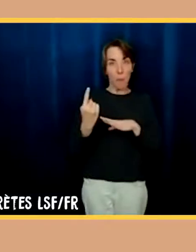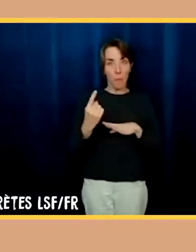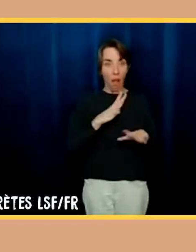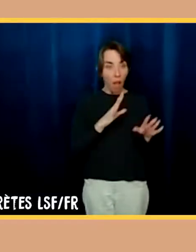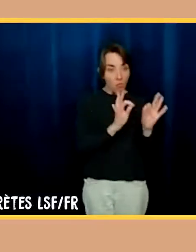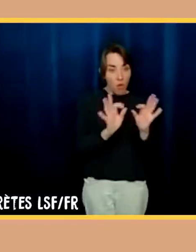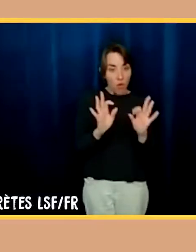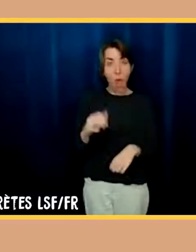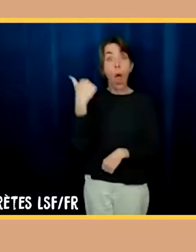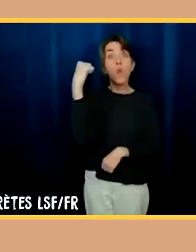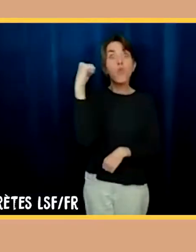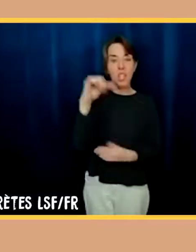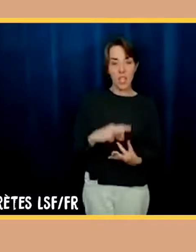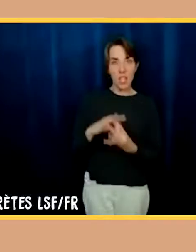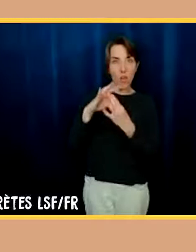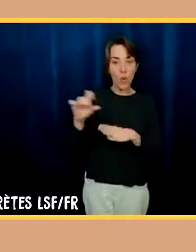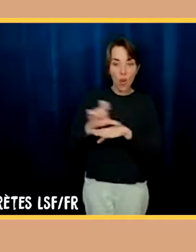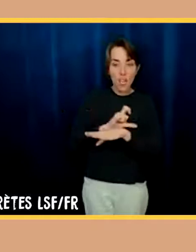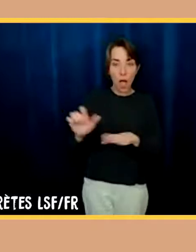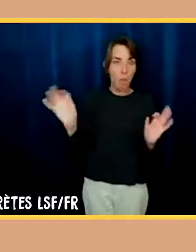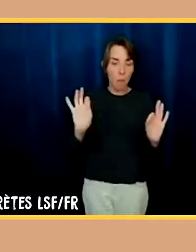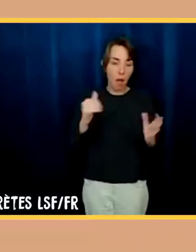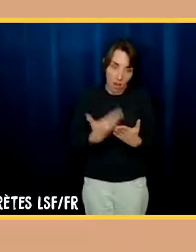seul islam, en fait. C'est une miséricorde, selon moi, qu'il n'y ait pas